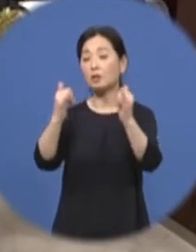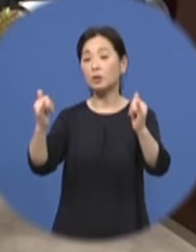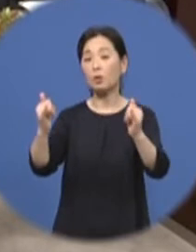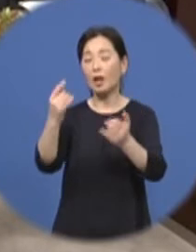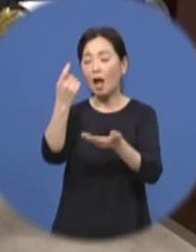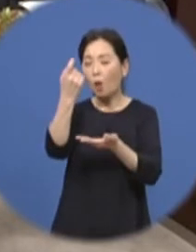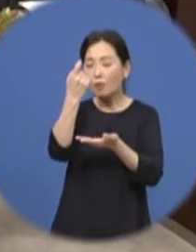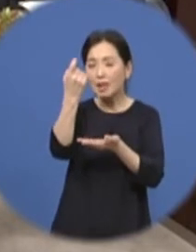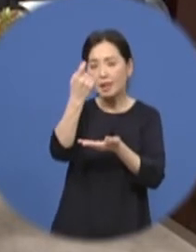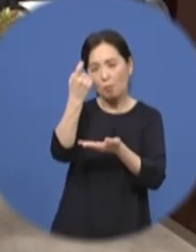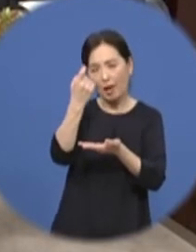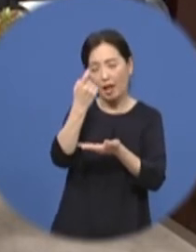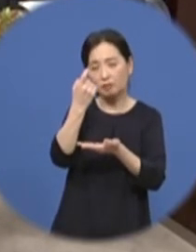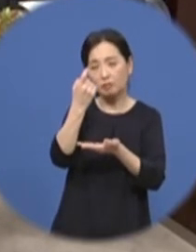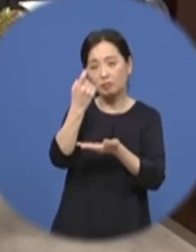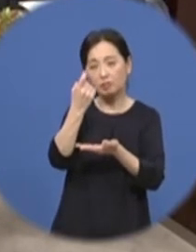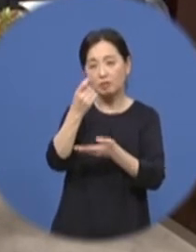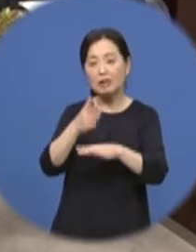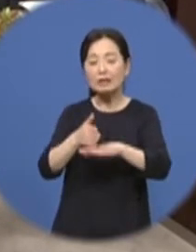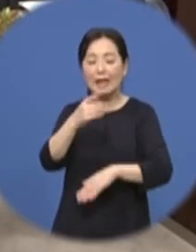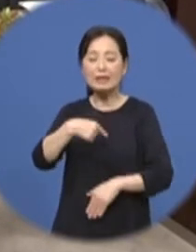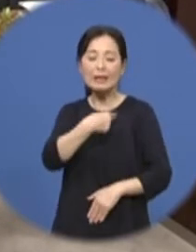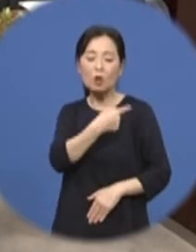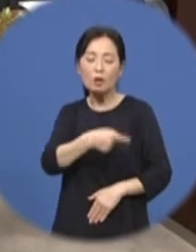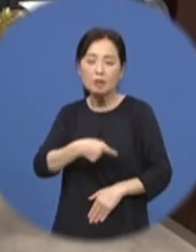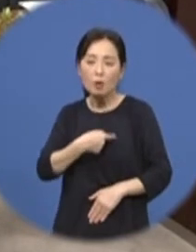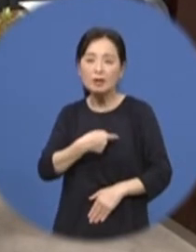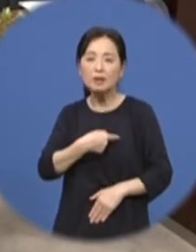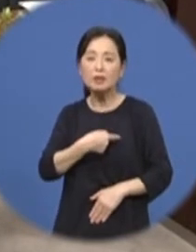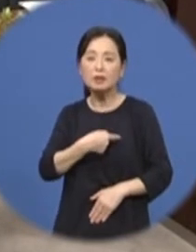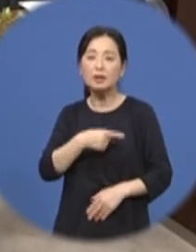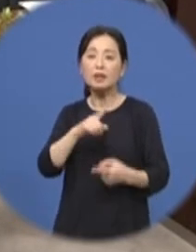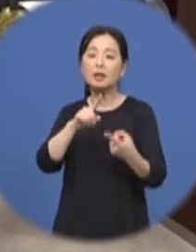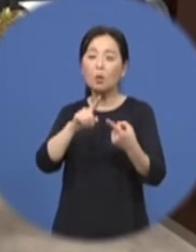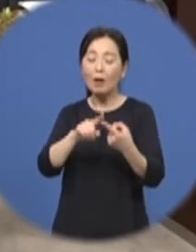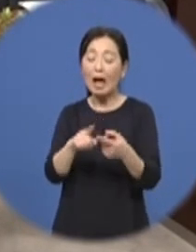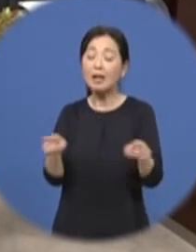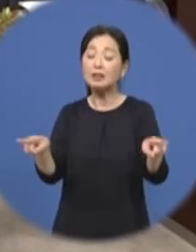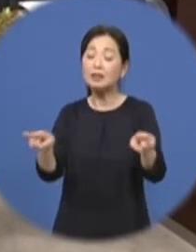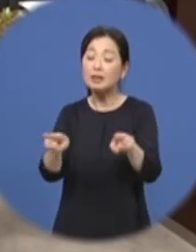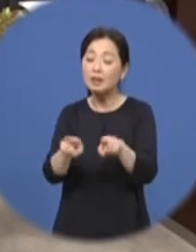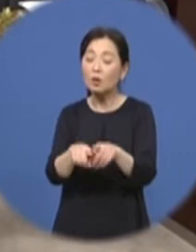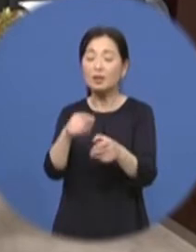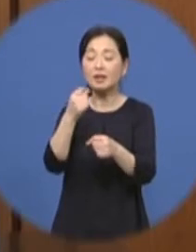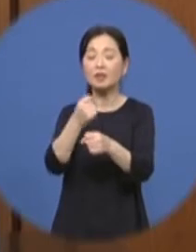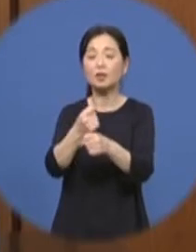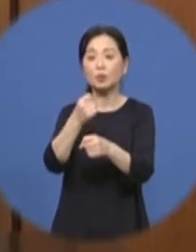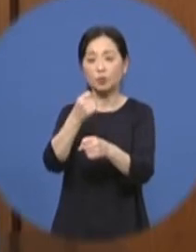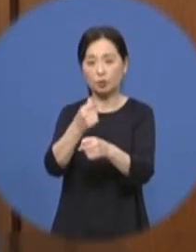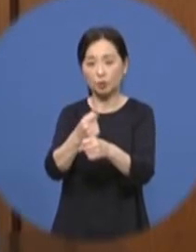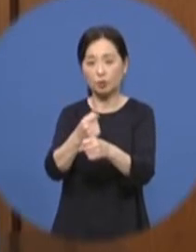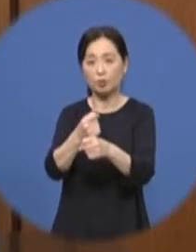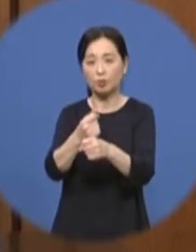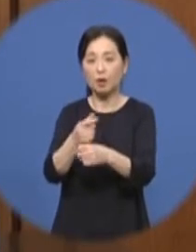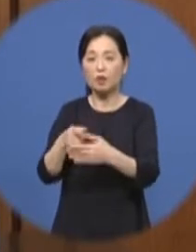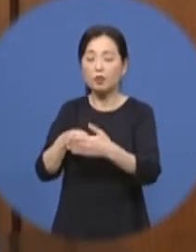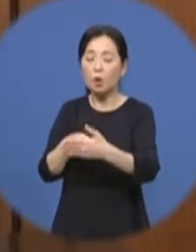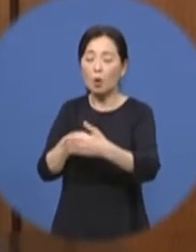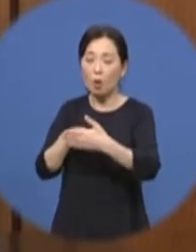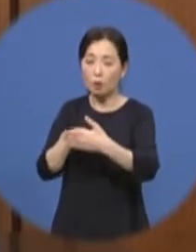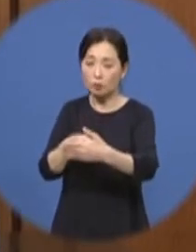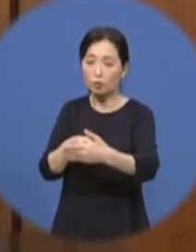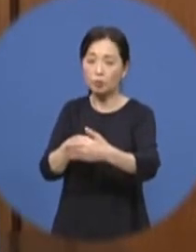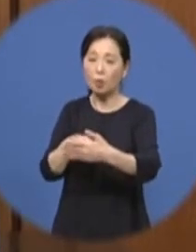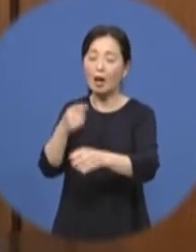も学びますし、そして一緒に作り上げていくというその努力や